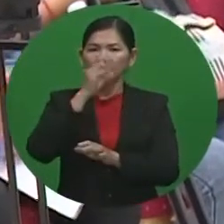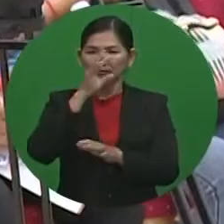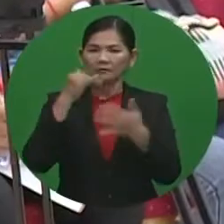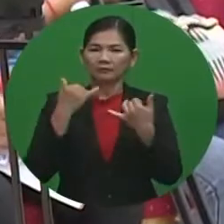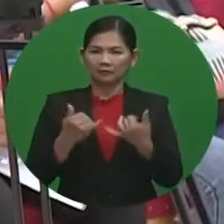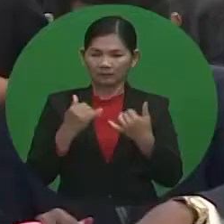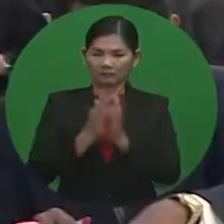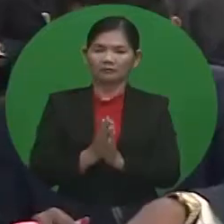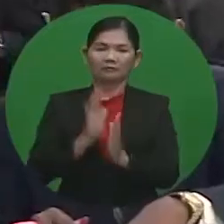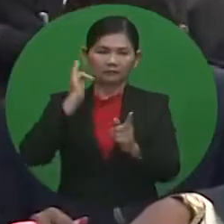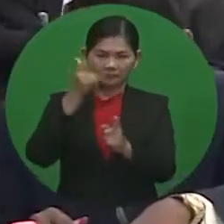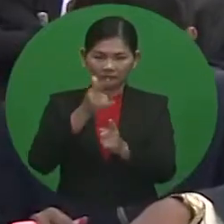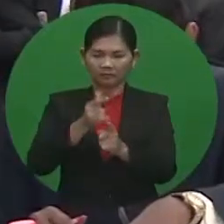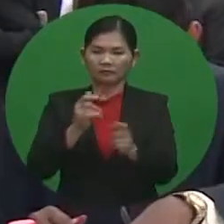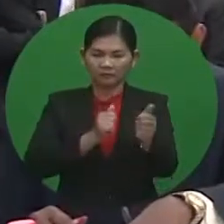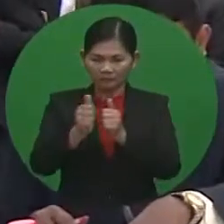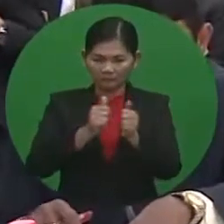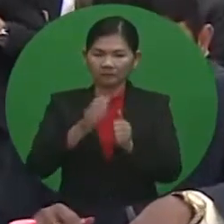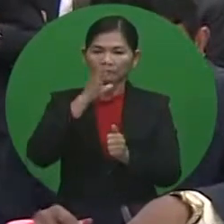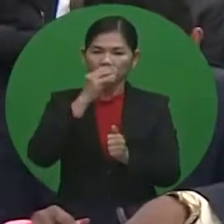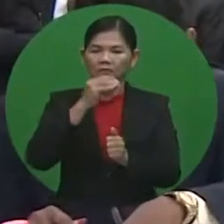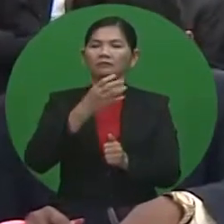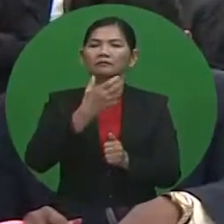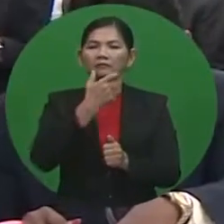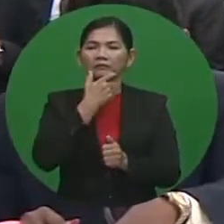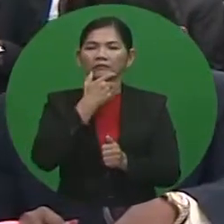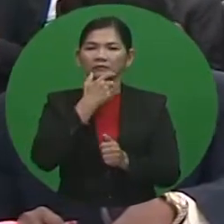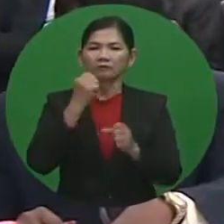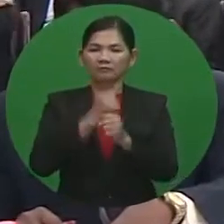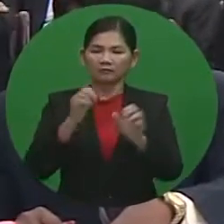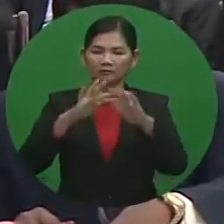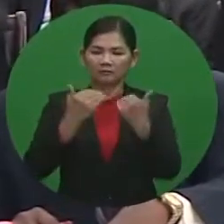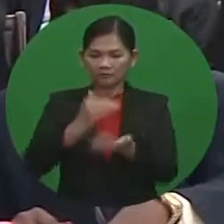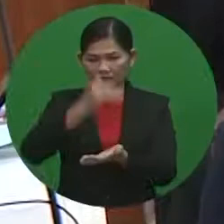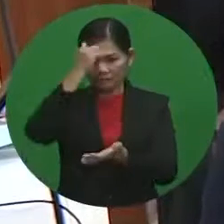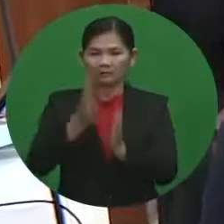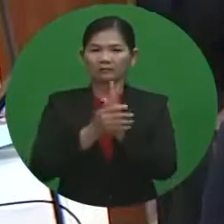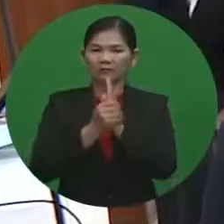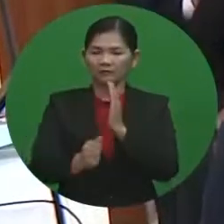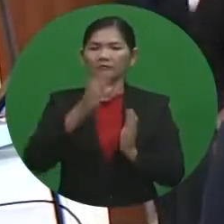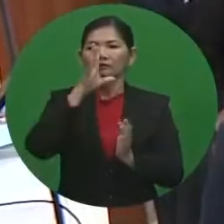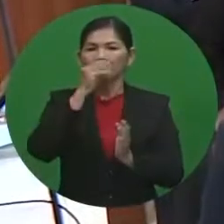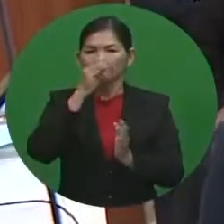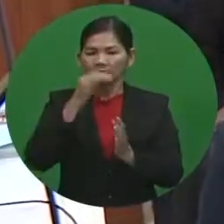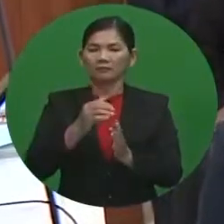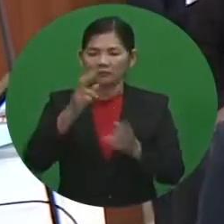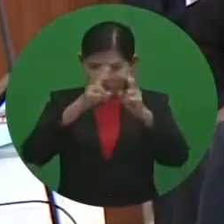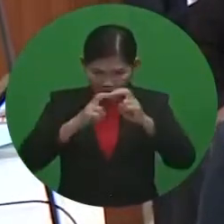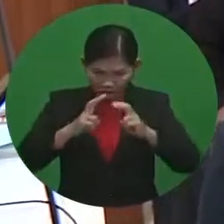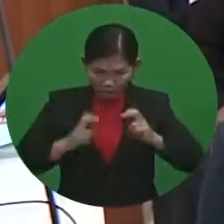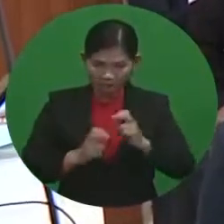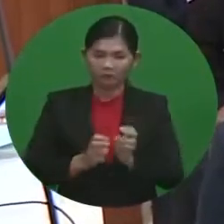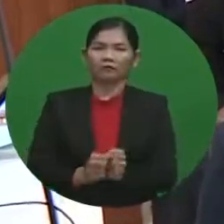ថាគោលបំណងនៃការប្រកួតប្រជែងនិយាយភាសាអង់គ្លេសគឺធ្វើឲ្យសិស្សានុសិស្សស្ទាត់ជំនាញក្នុងការនិយាយចេះស្រាវជ្រាវ